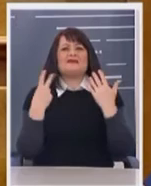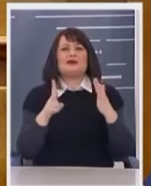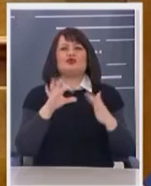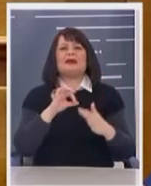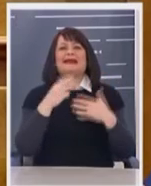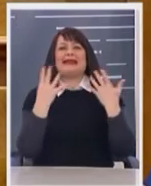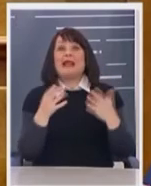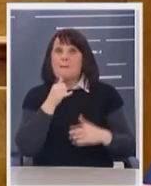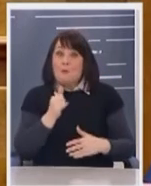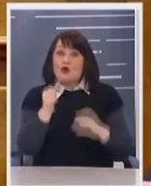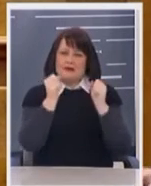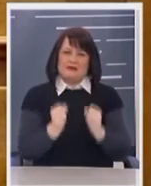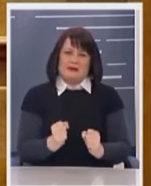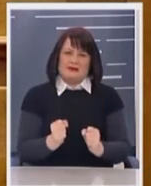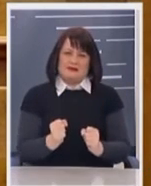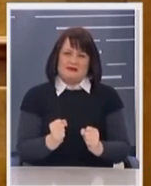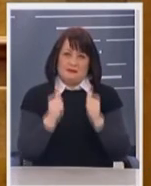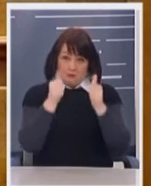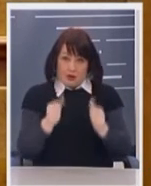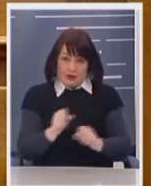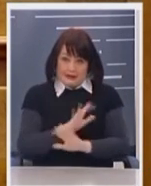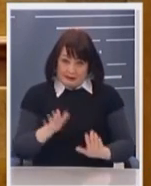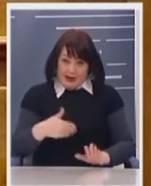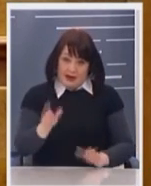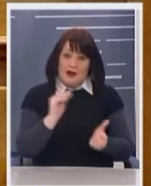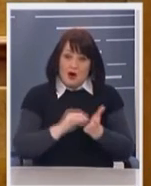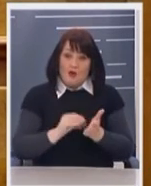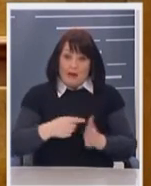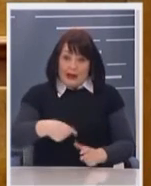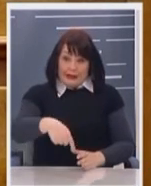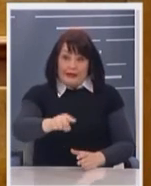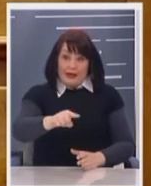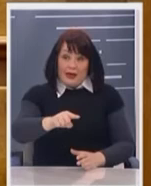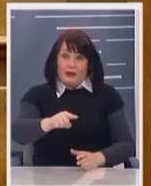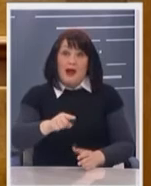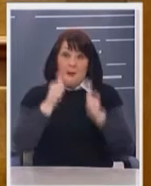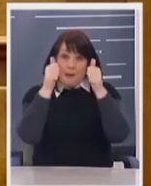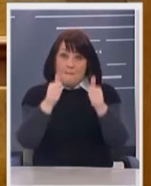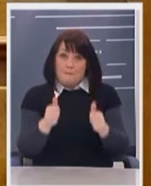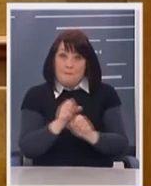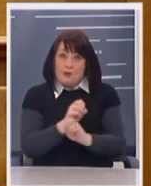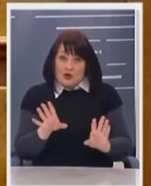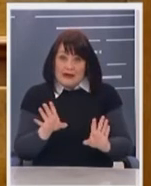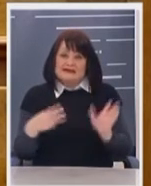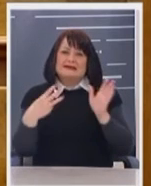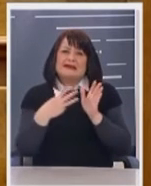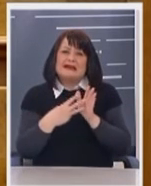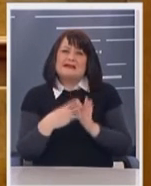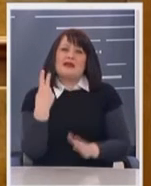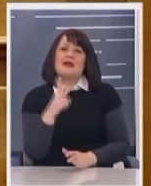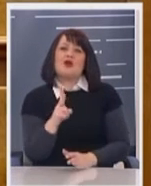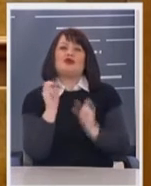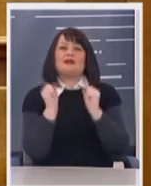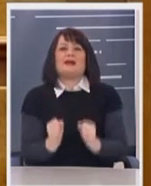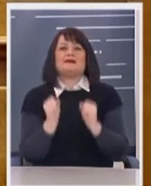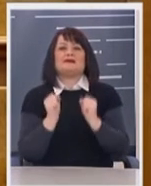1.759 θα είναι μόνιμες, και τέλος προκηρύσσονται το επόμενο διάστημα άλλες 3.200